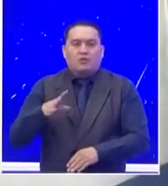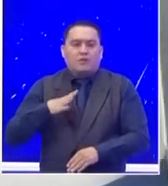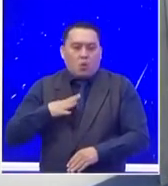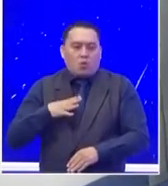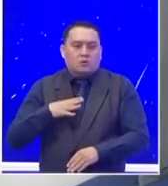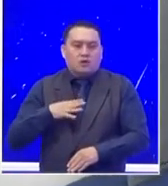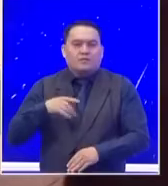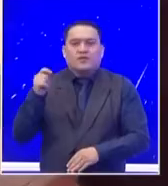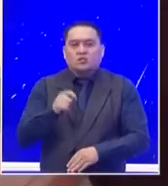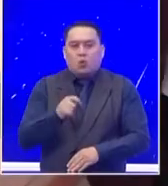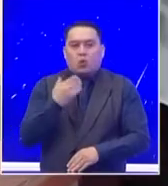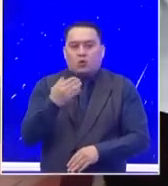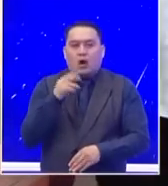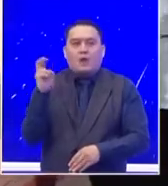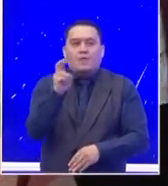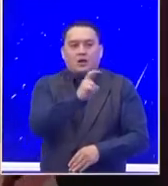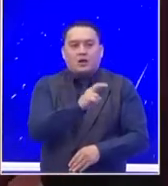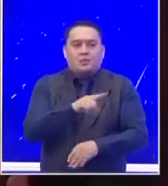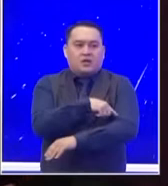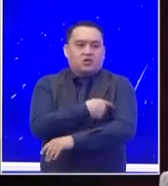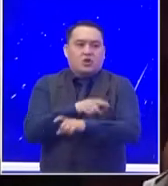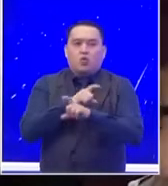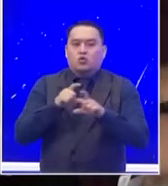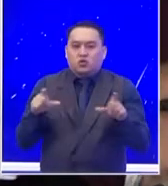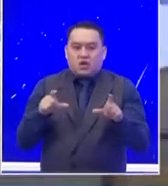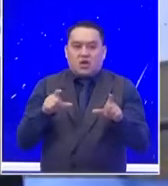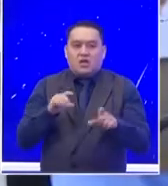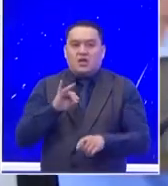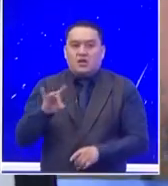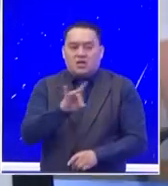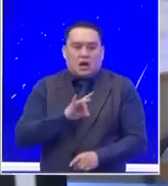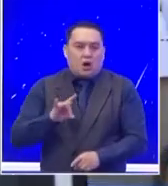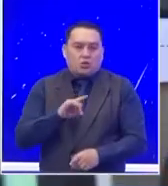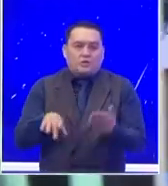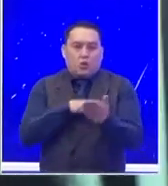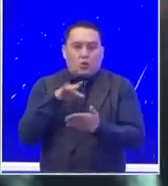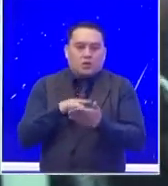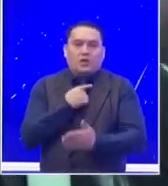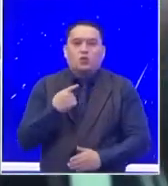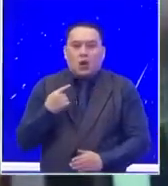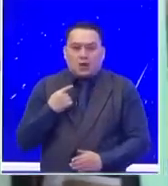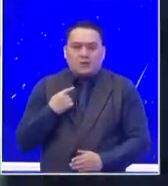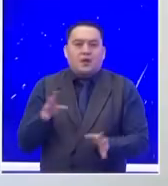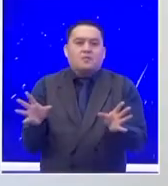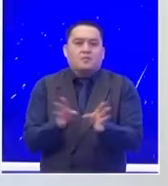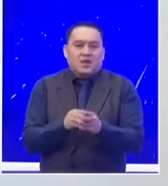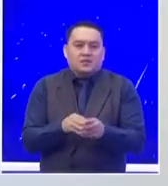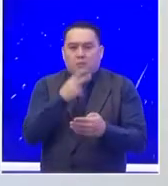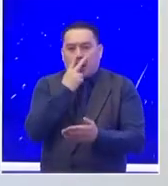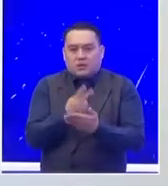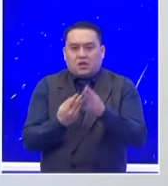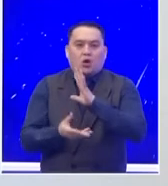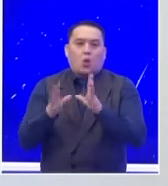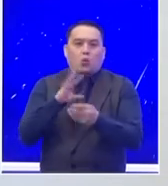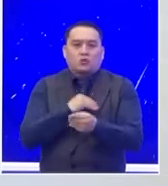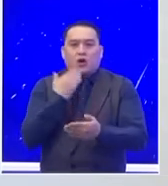ходе своего визита он объехал ряд медицинских учреждений Илийского района и города Талдыкурган. Вместе с тем, как показали